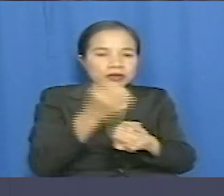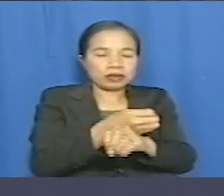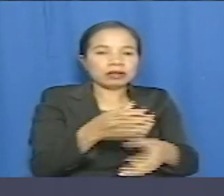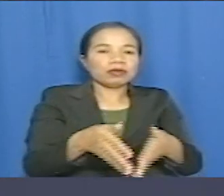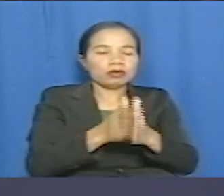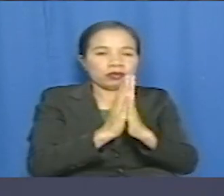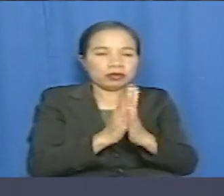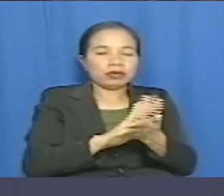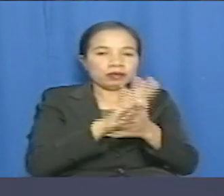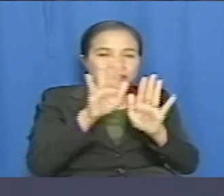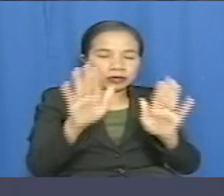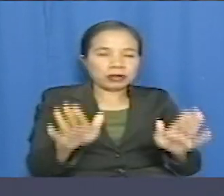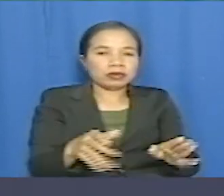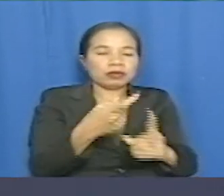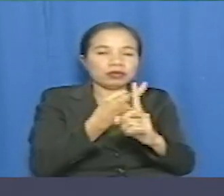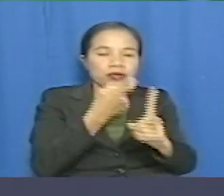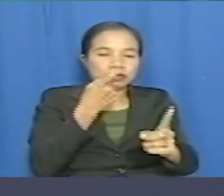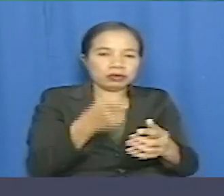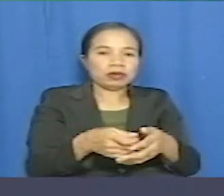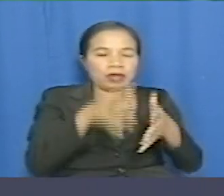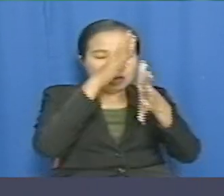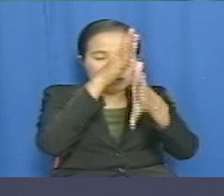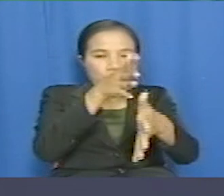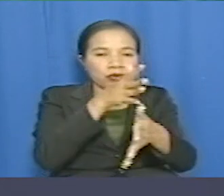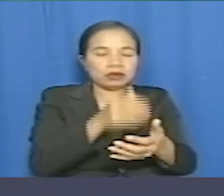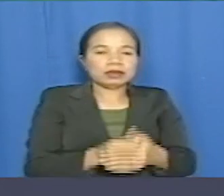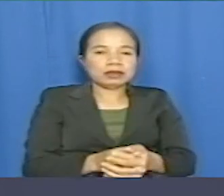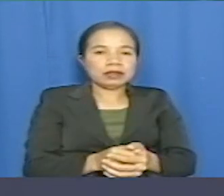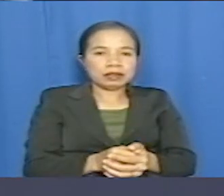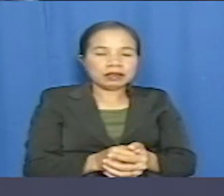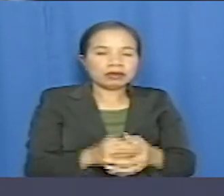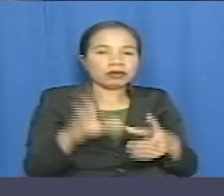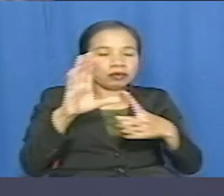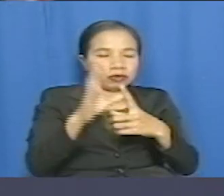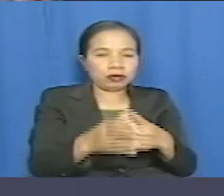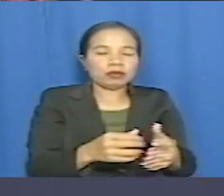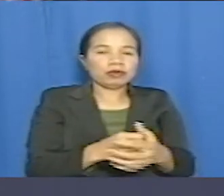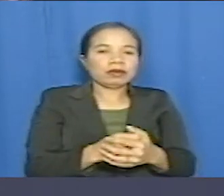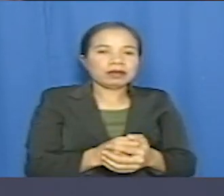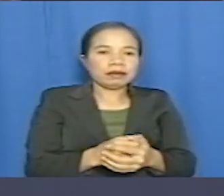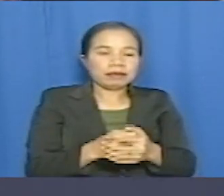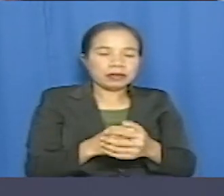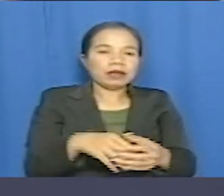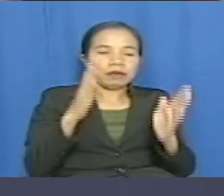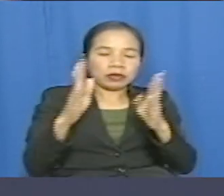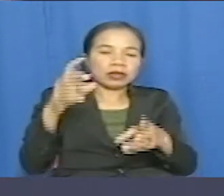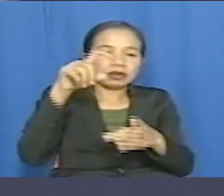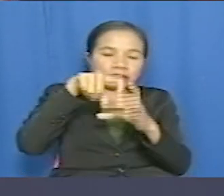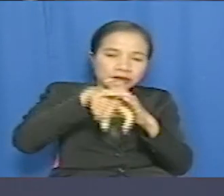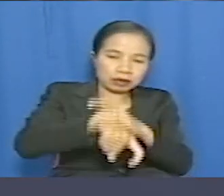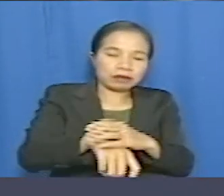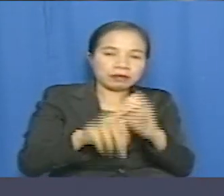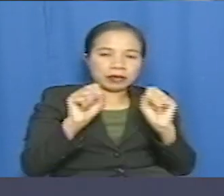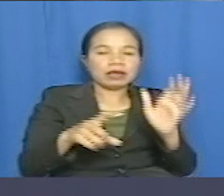matak malirin husi beala no lulik sira atu nune prosesu perfurasaun minarai iha posu fetok maus bele hatudu resultadu